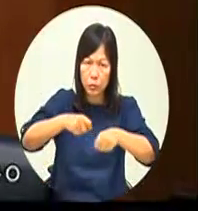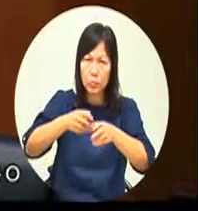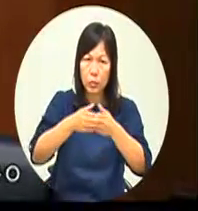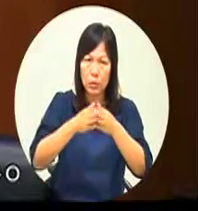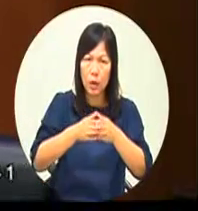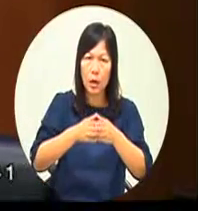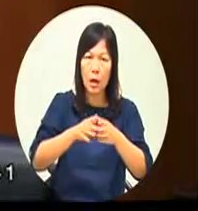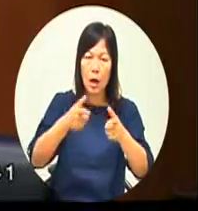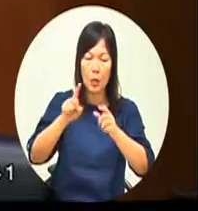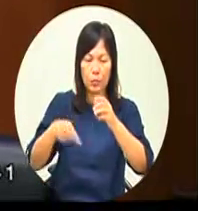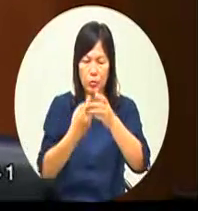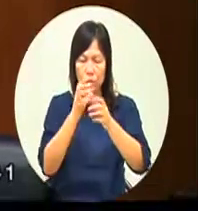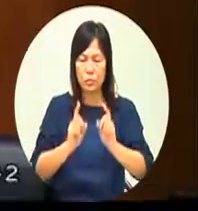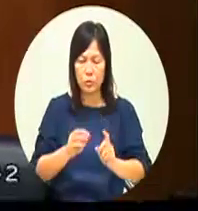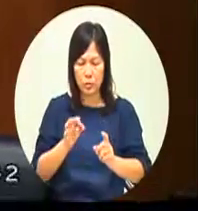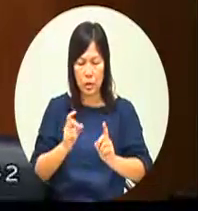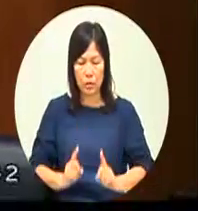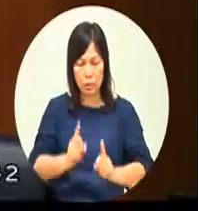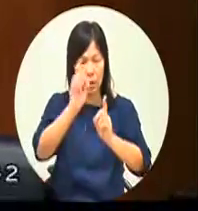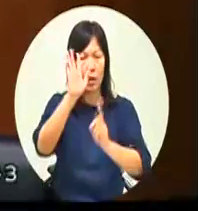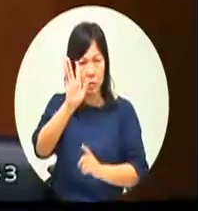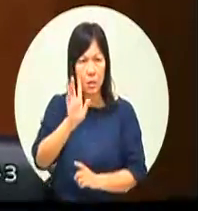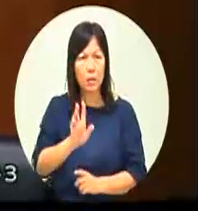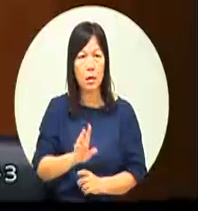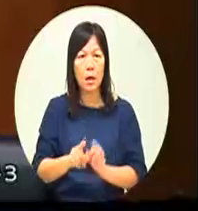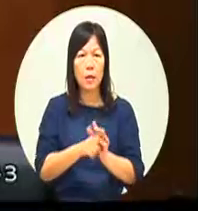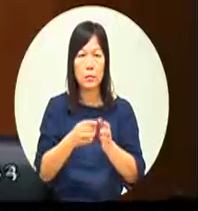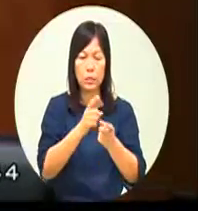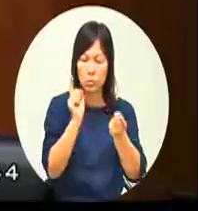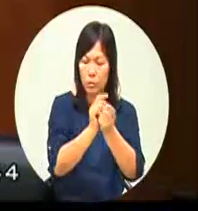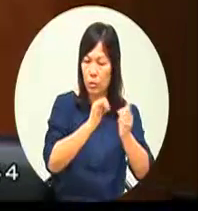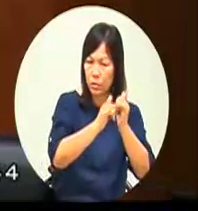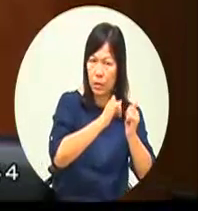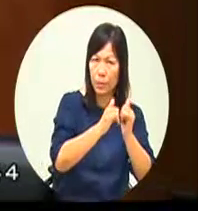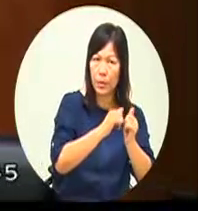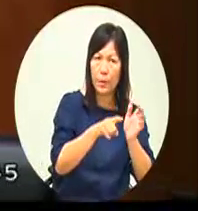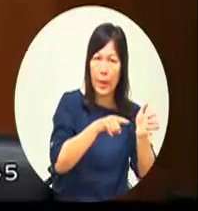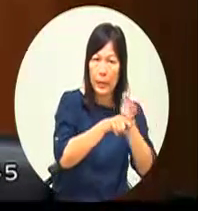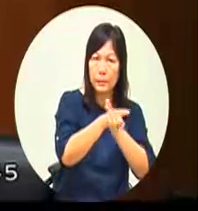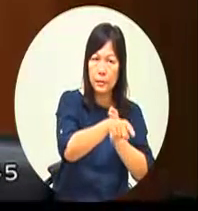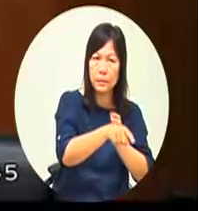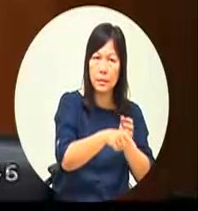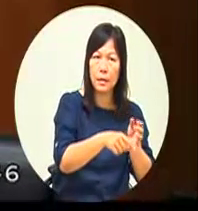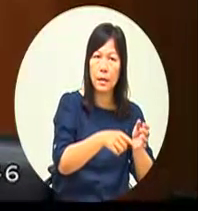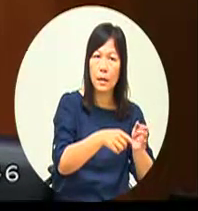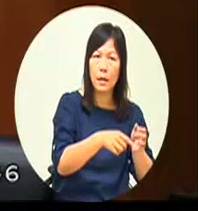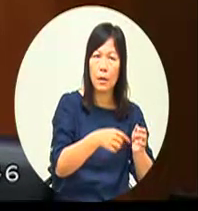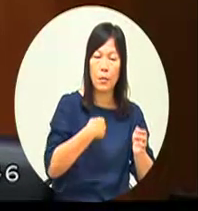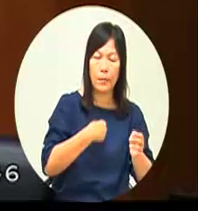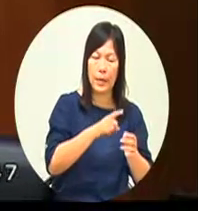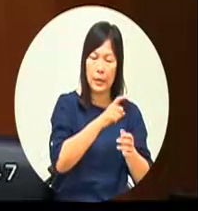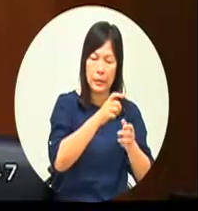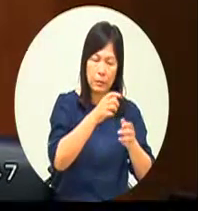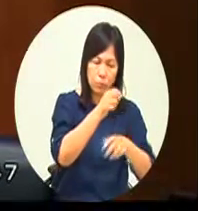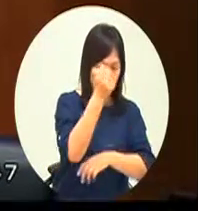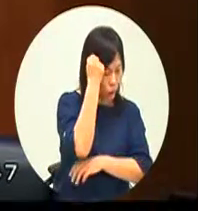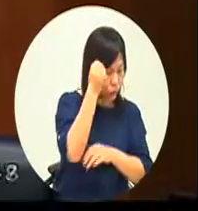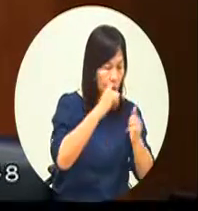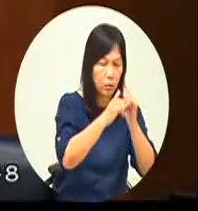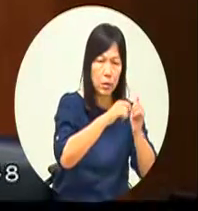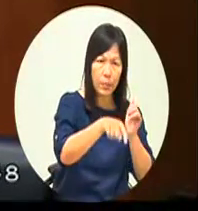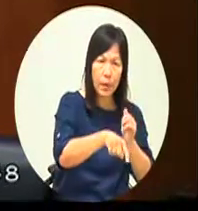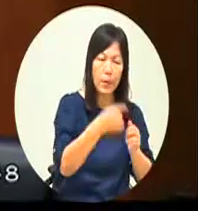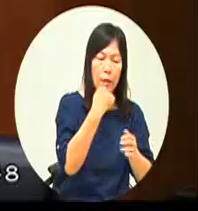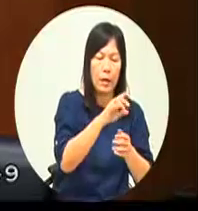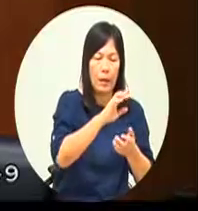只是涨价，因为你涨价是涨到我们市民，直接让我们的住户们在这个部分是